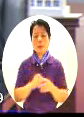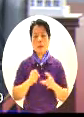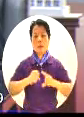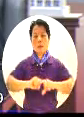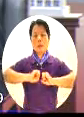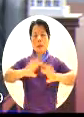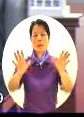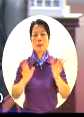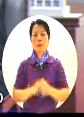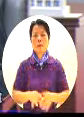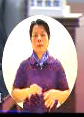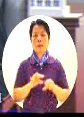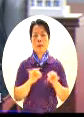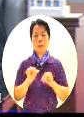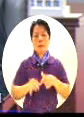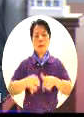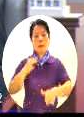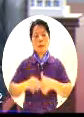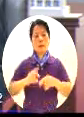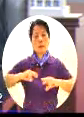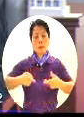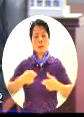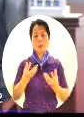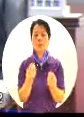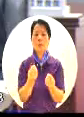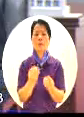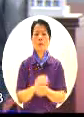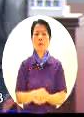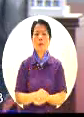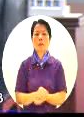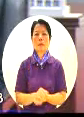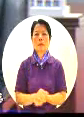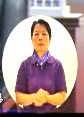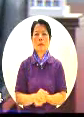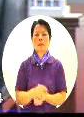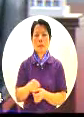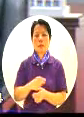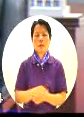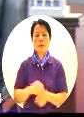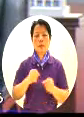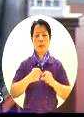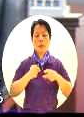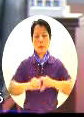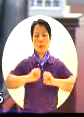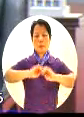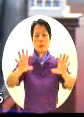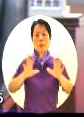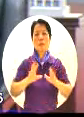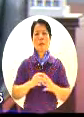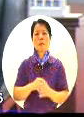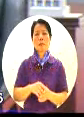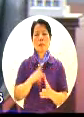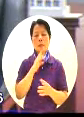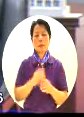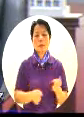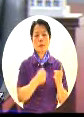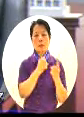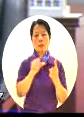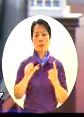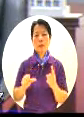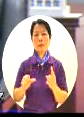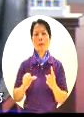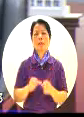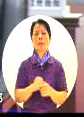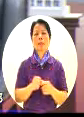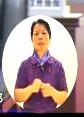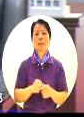地价有没有调整？应该没有吧。哦，这个公告地价调整是啥？105年啊。所